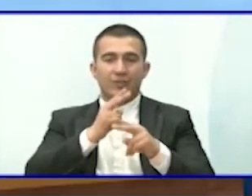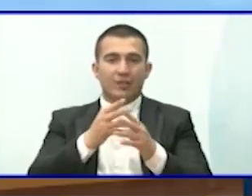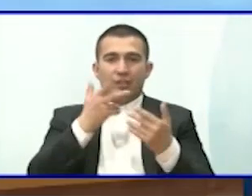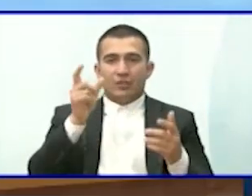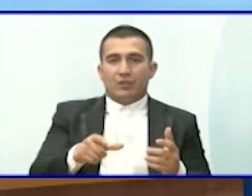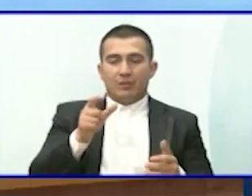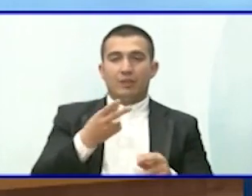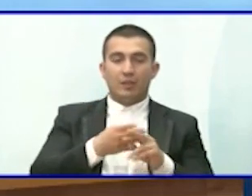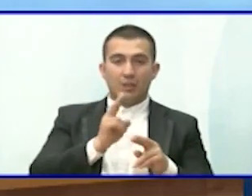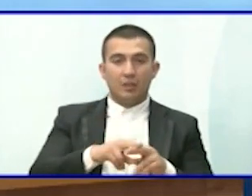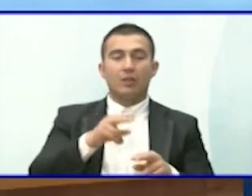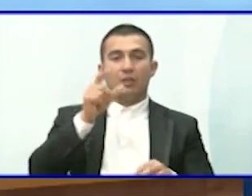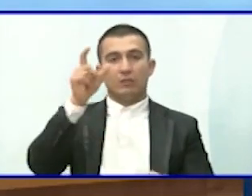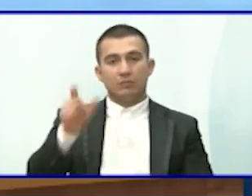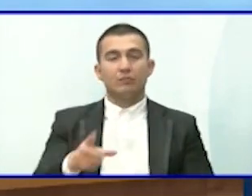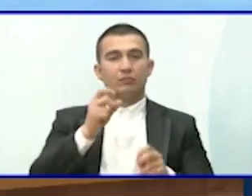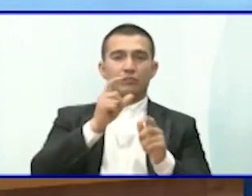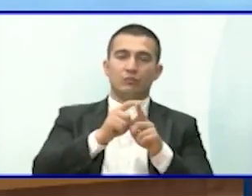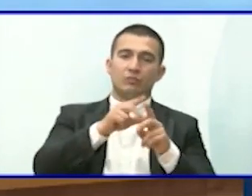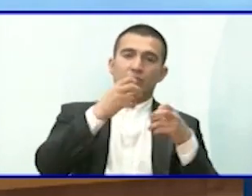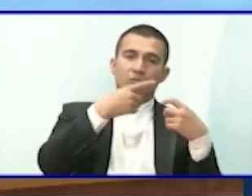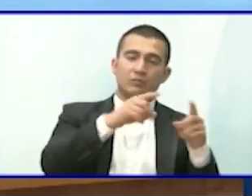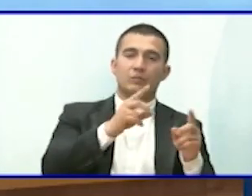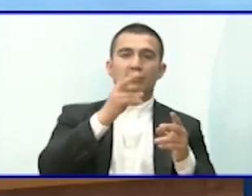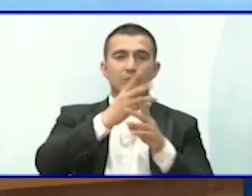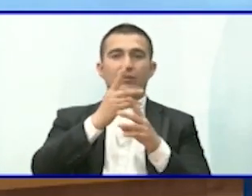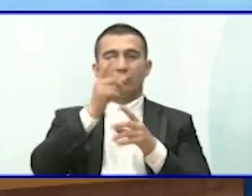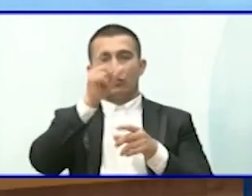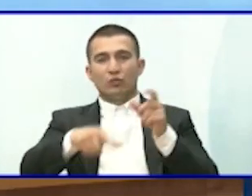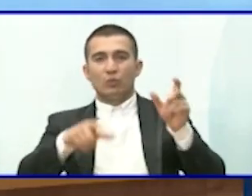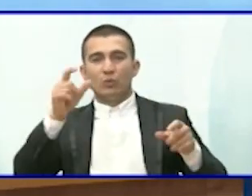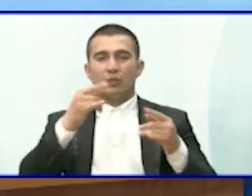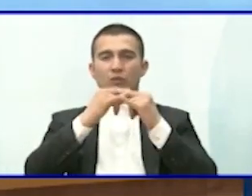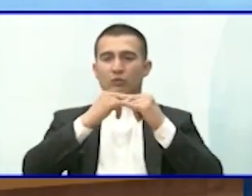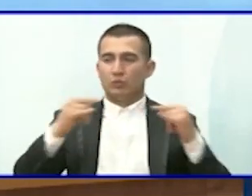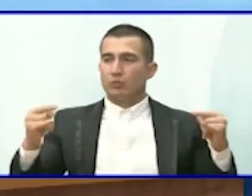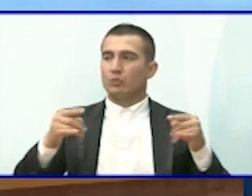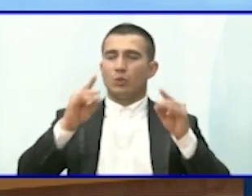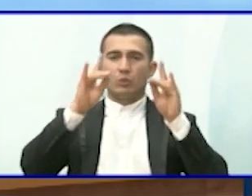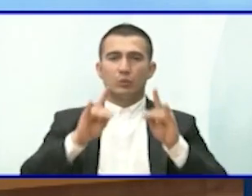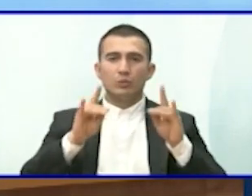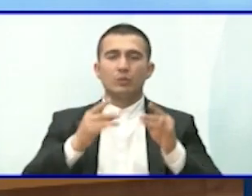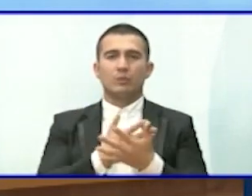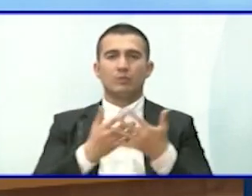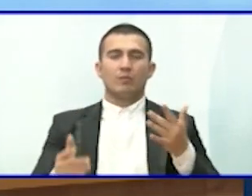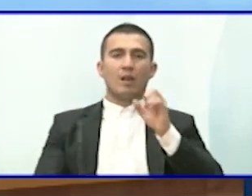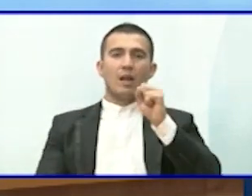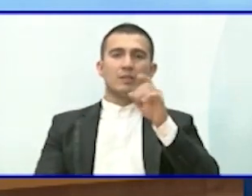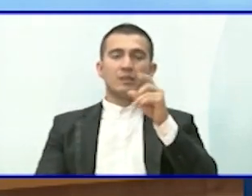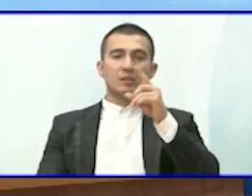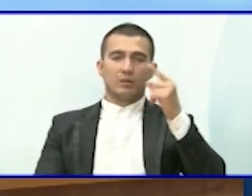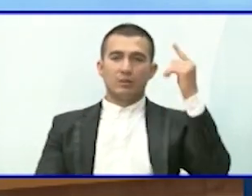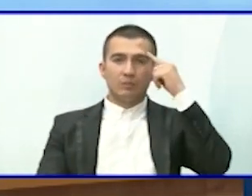такие как победа ошибка стол стул азиз мечтает о